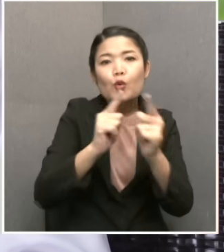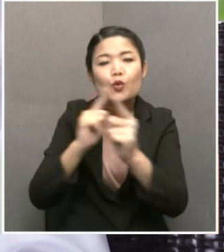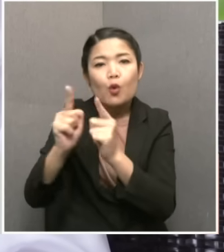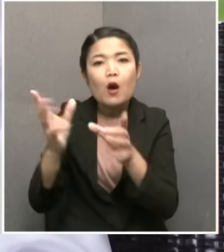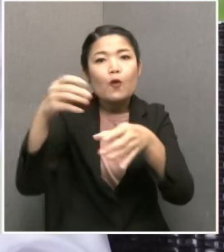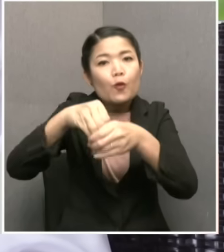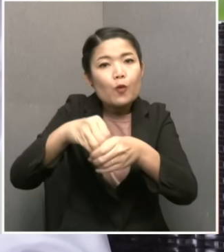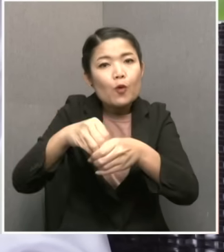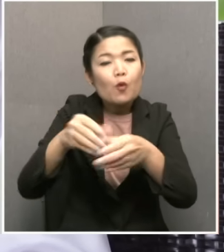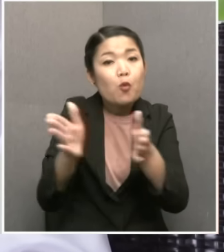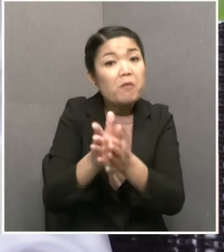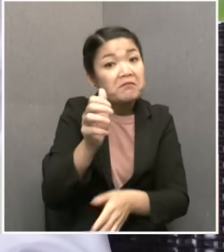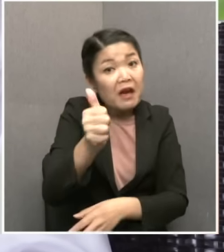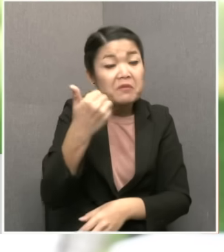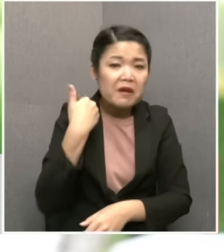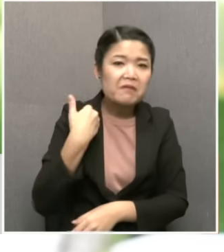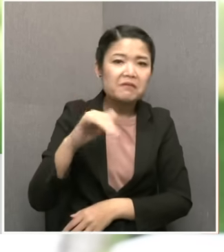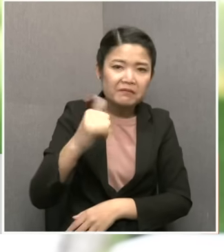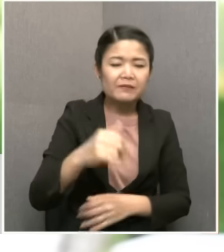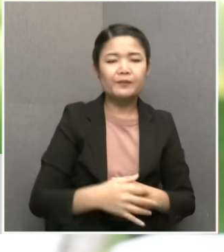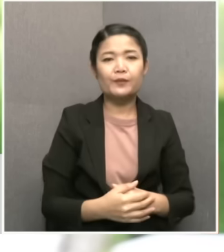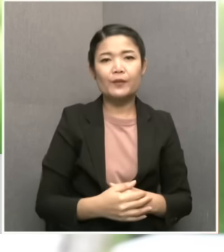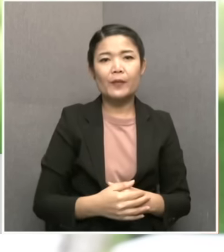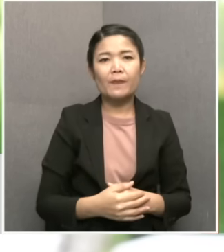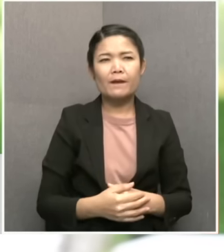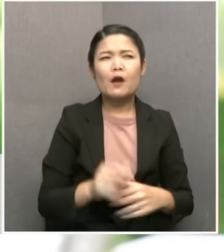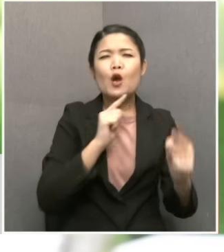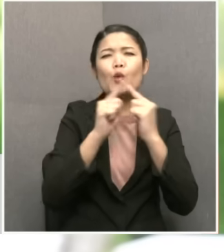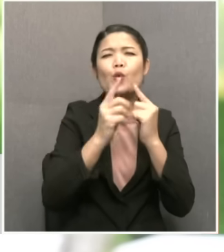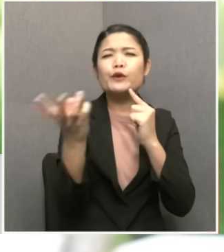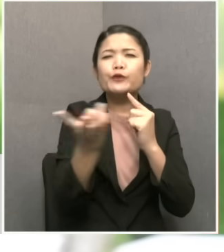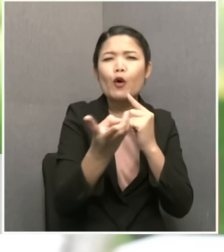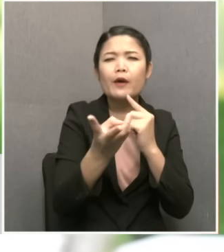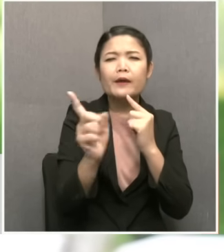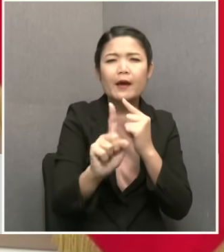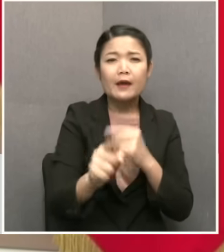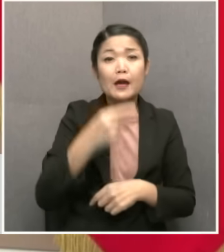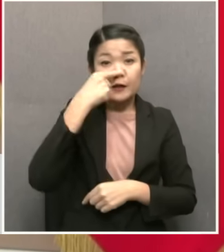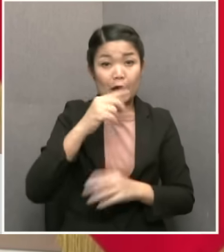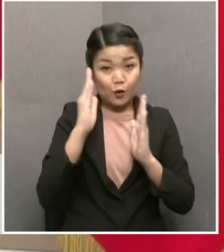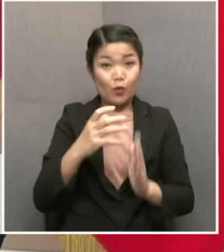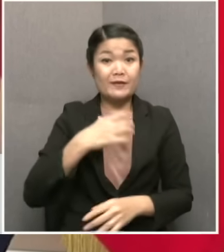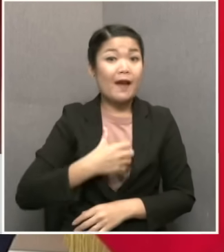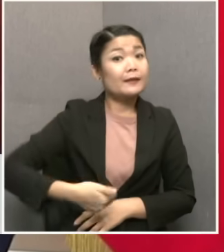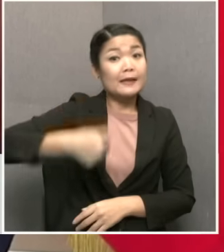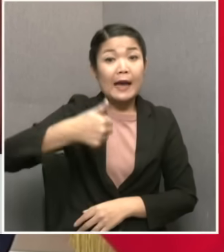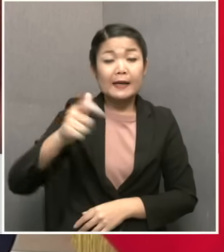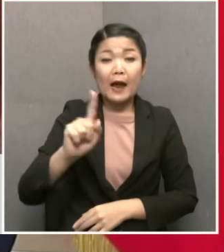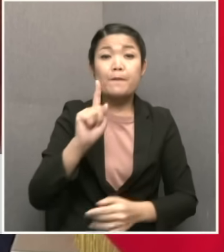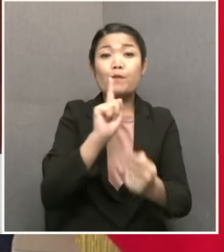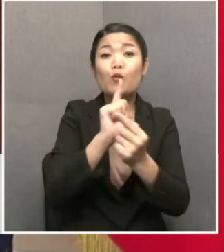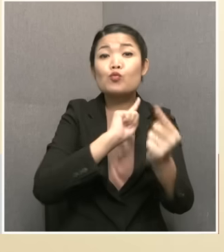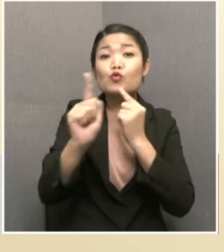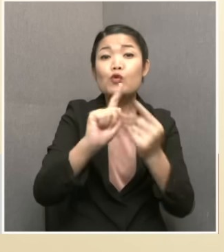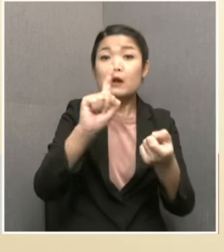ะ ได้ไหม ผมคิดว่าก็จะคึกคักเลยแต่ว่าที่พูดกันน้อยมากเลยเนี่ยแล้วคนไทยผมคิดว่าอยากจะได้คือว่าจะไปคุยกับรัสเซีย